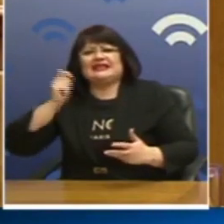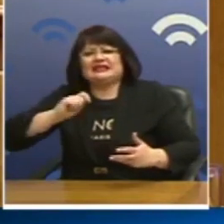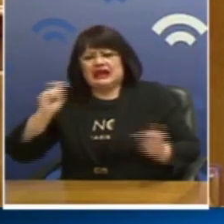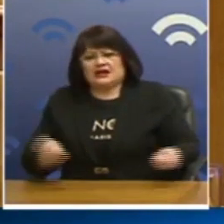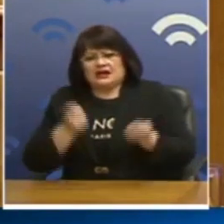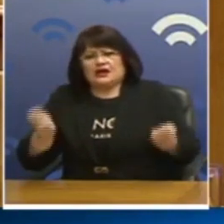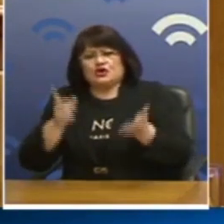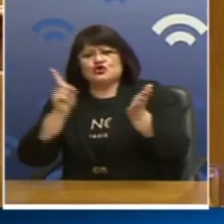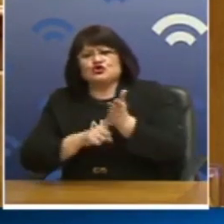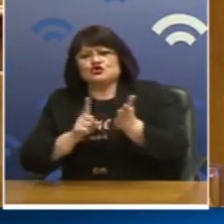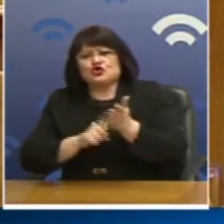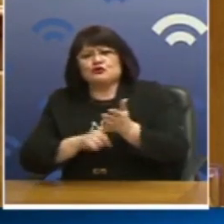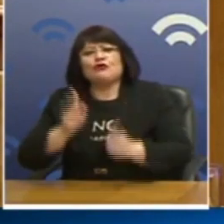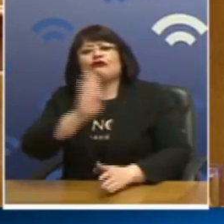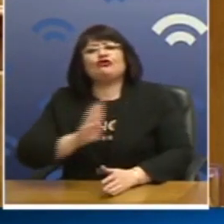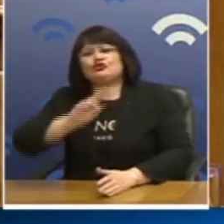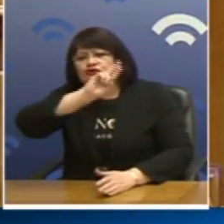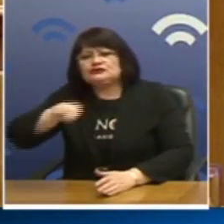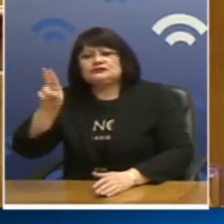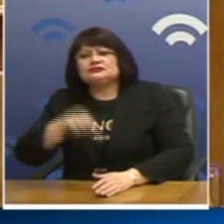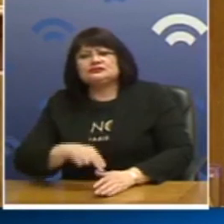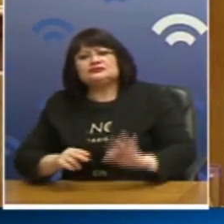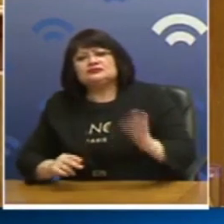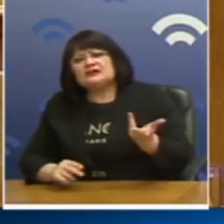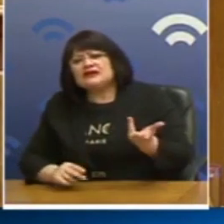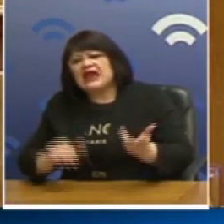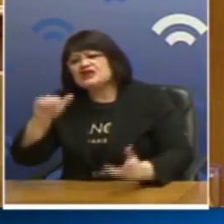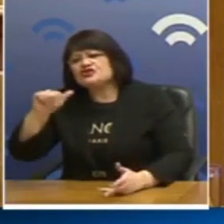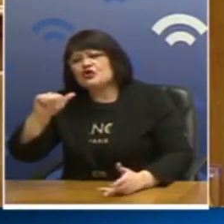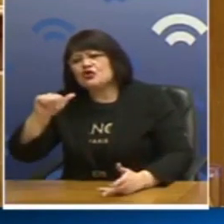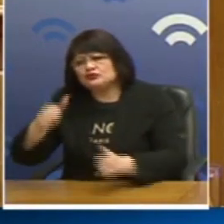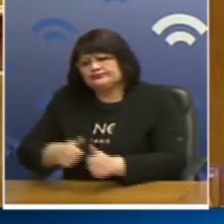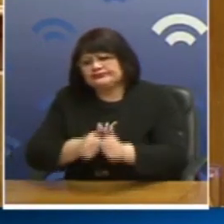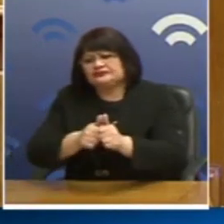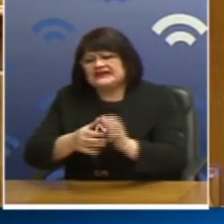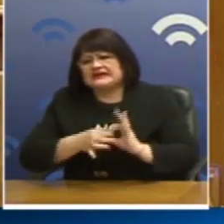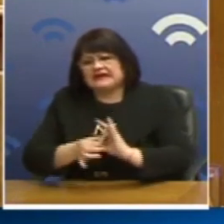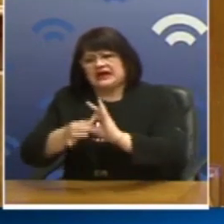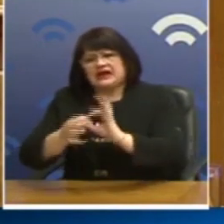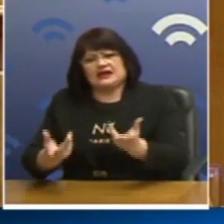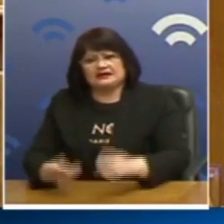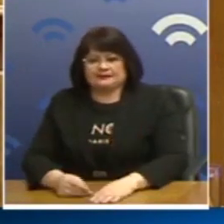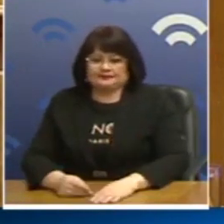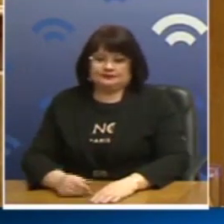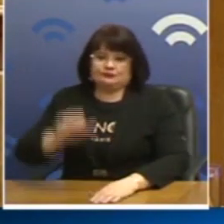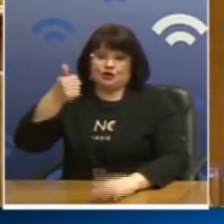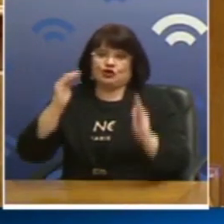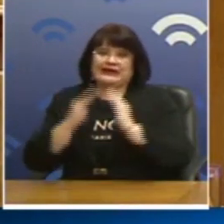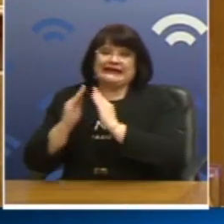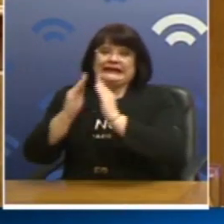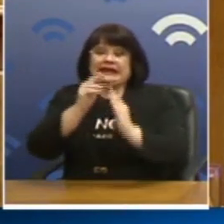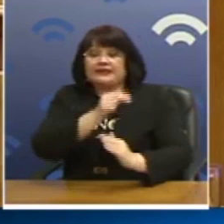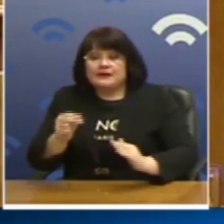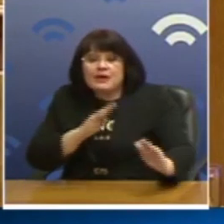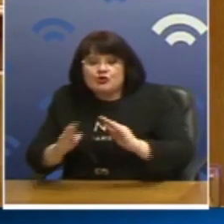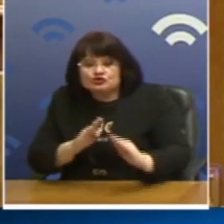σφραγίδα Βρούτσι και έγινε και Αχτσόγλου σε συνέχεια? Όσον αφορά την προστασία της πρώτης κατοικίας και